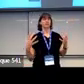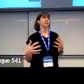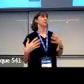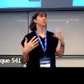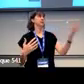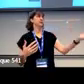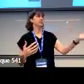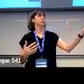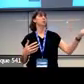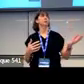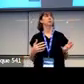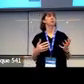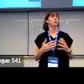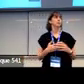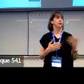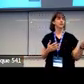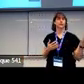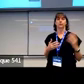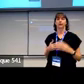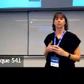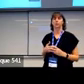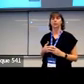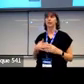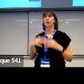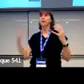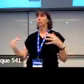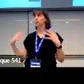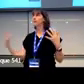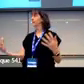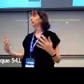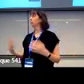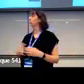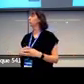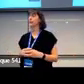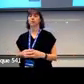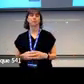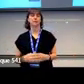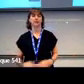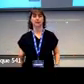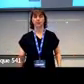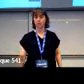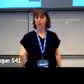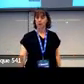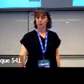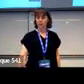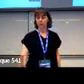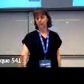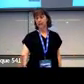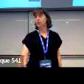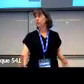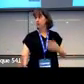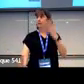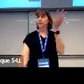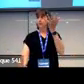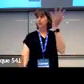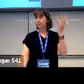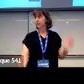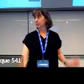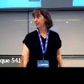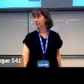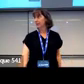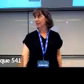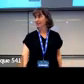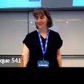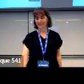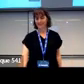diversifier la représentation des scientifiques dont on a déjà entendu parler dans un grand bol d'air, qu'on a essayé d'inclure aussi dans notre présentation. Puis finir avec les succès et les défis,